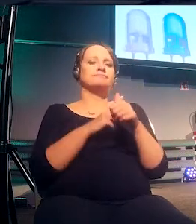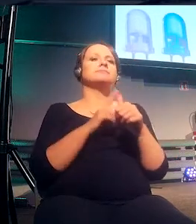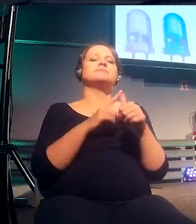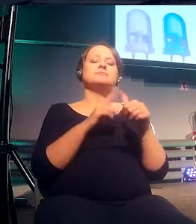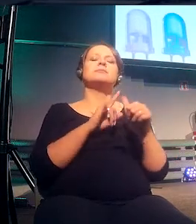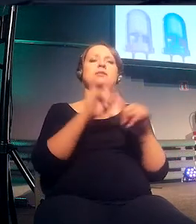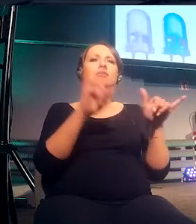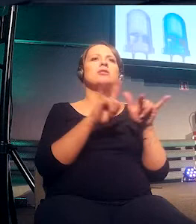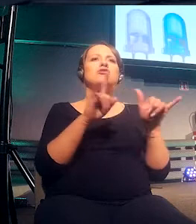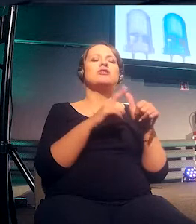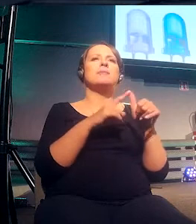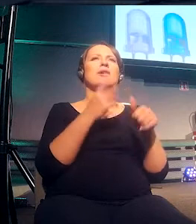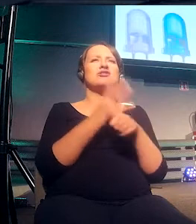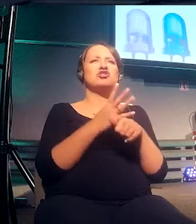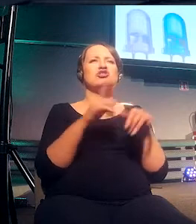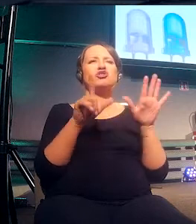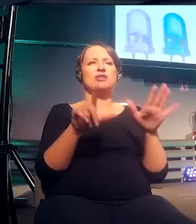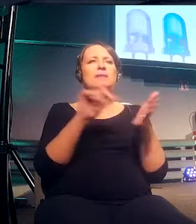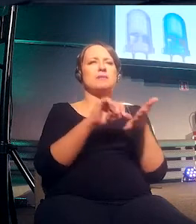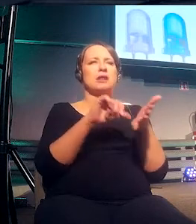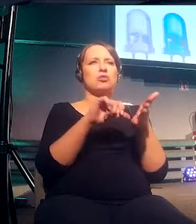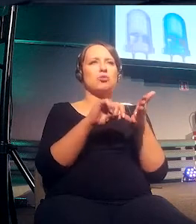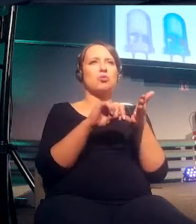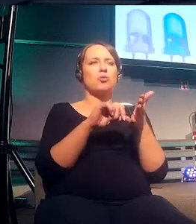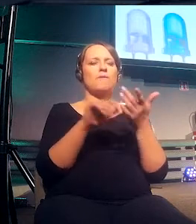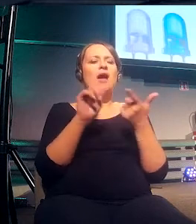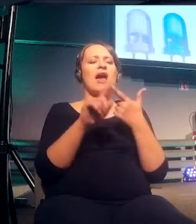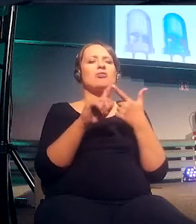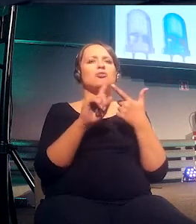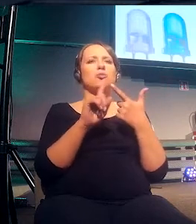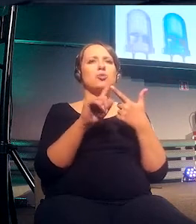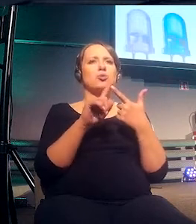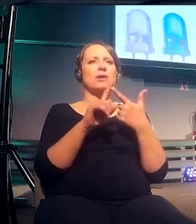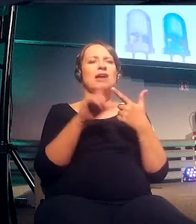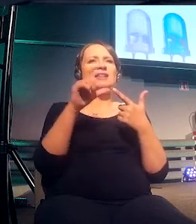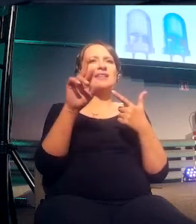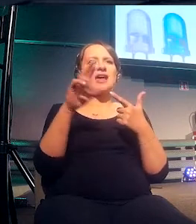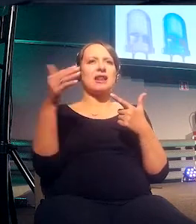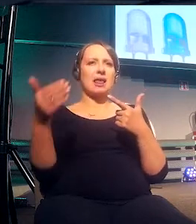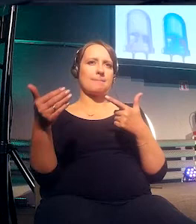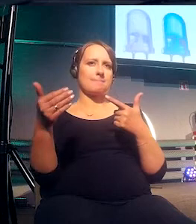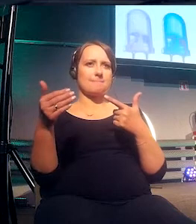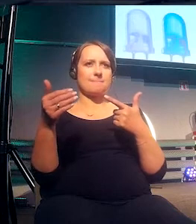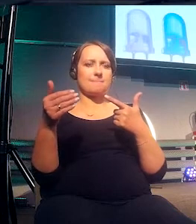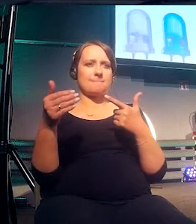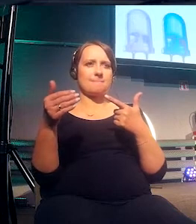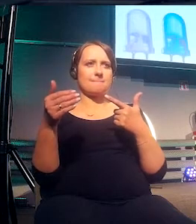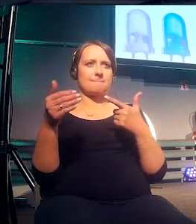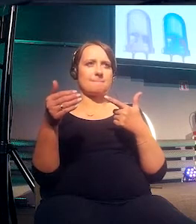wdrożony dla 47 rynków, a drugi to był CRM